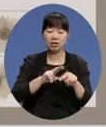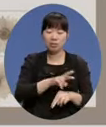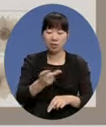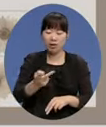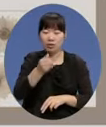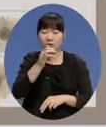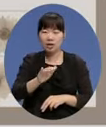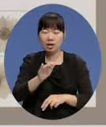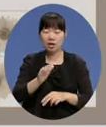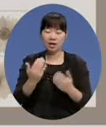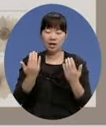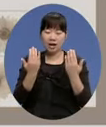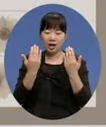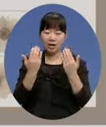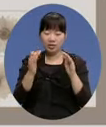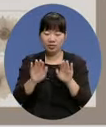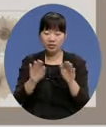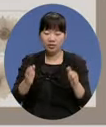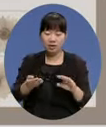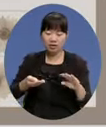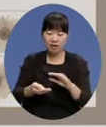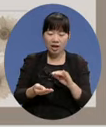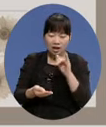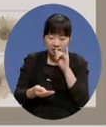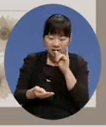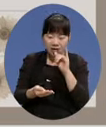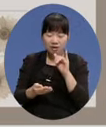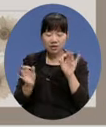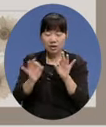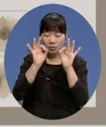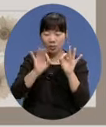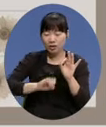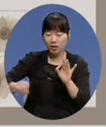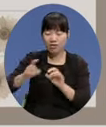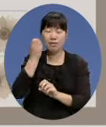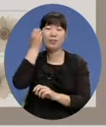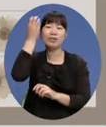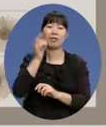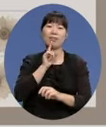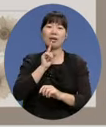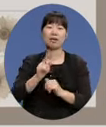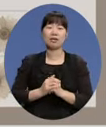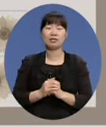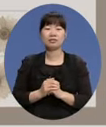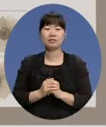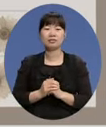바꿨는데 책상 서랍에 들어있어서 잠깐 보고 버린다는 걸 깜빡했다고